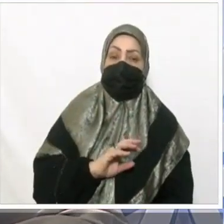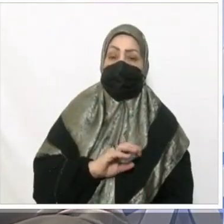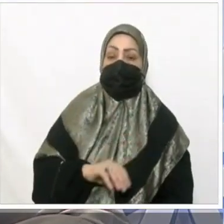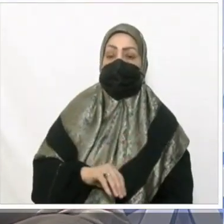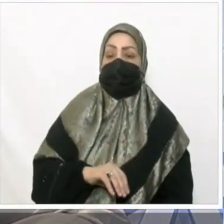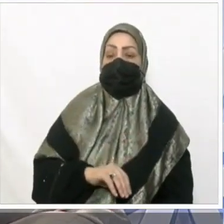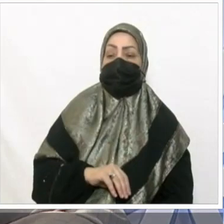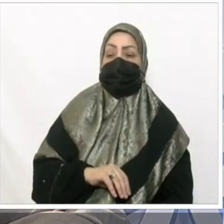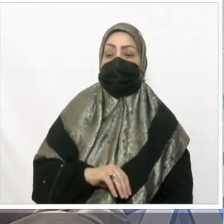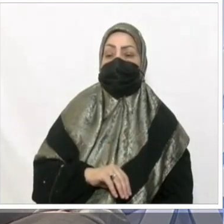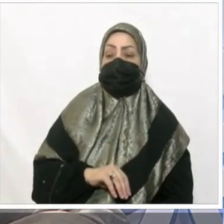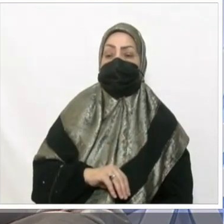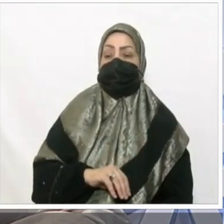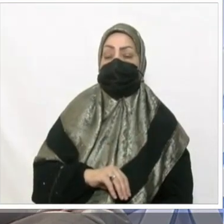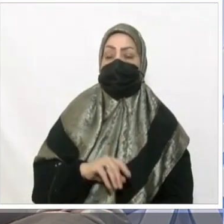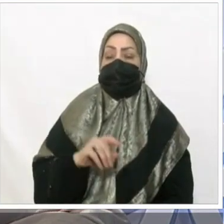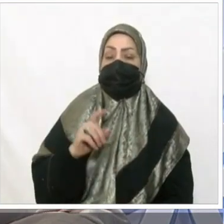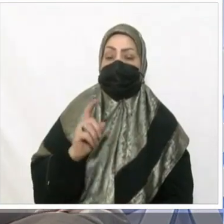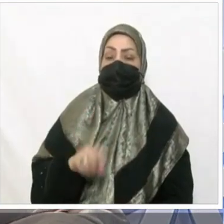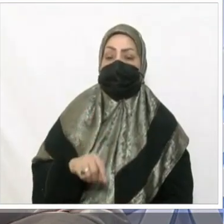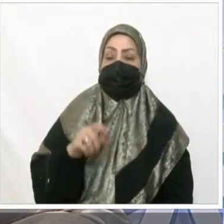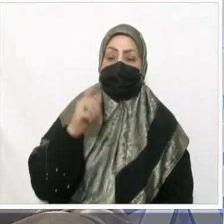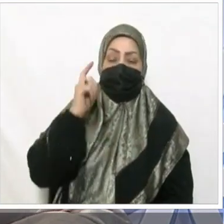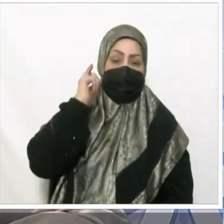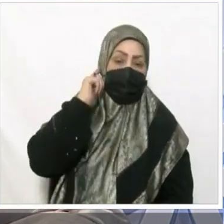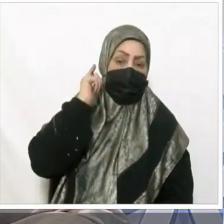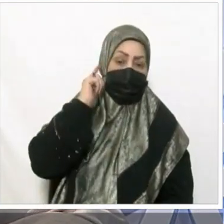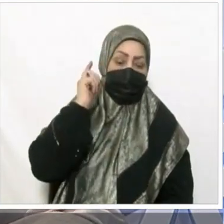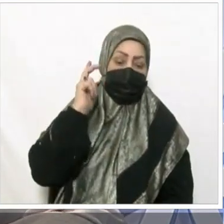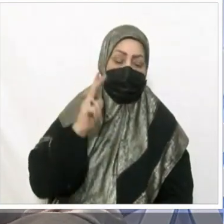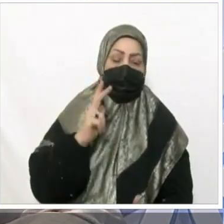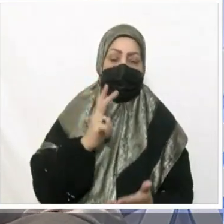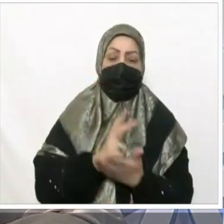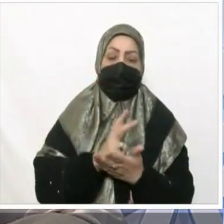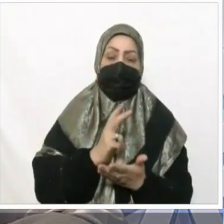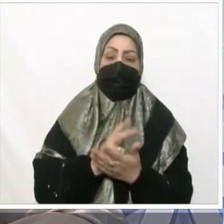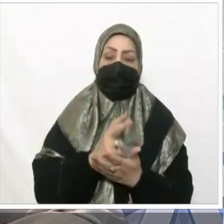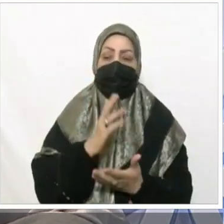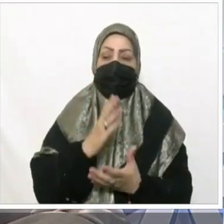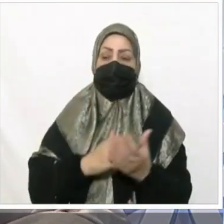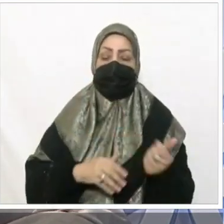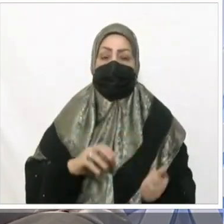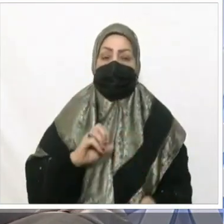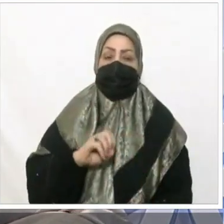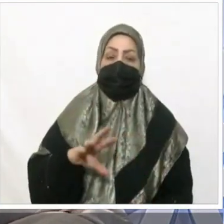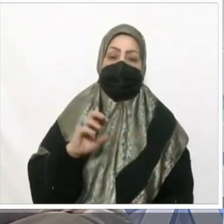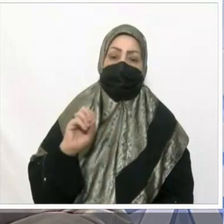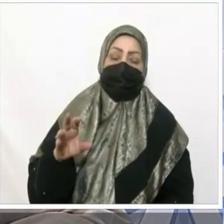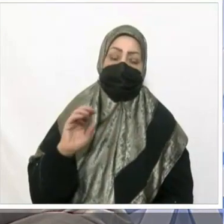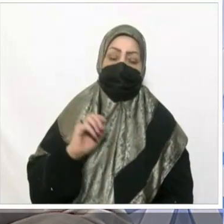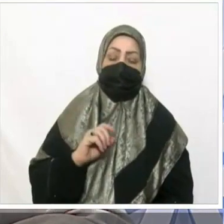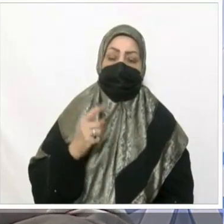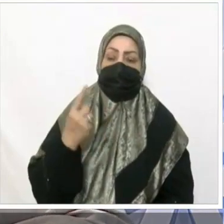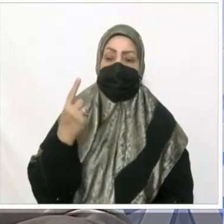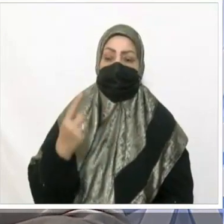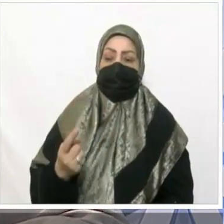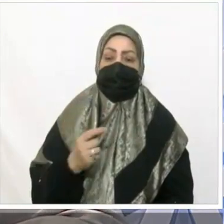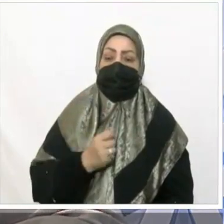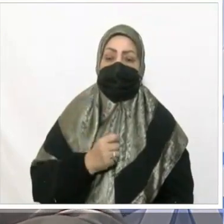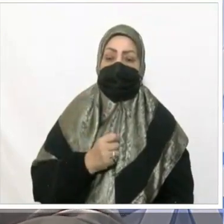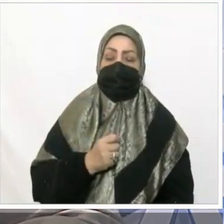مرتبة لأفراد أسرته، لو طلع لكل فرد أقل من 300 دينار هذا يعد